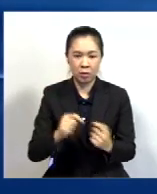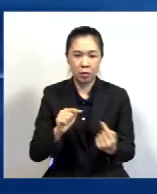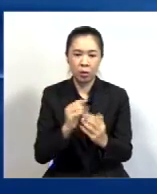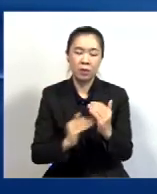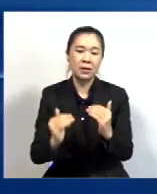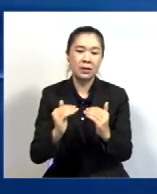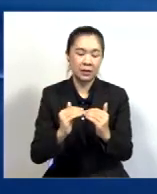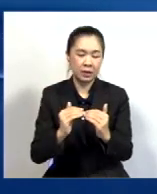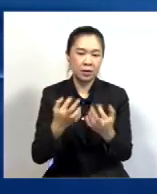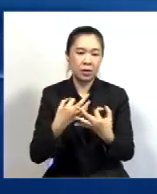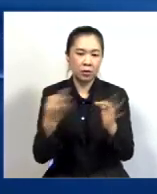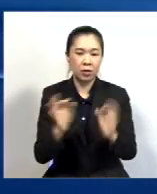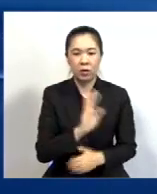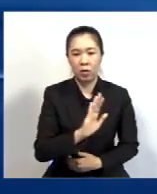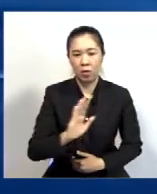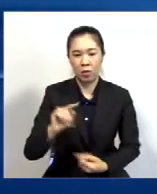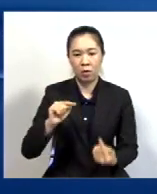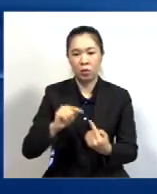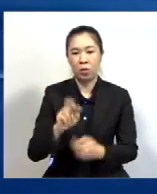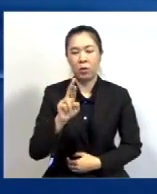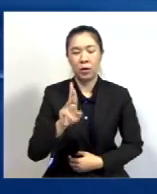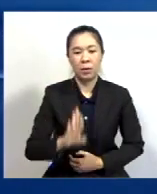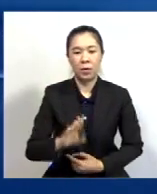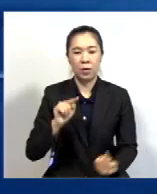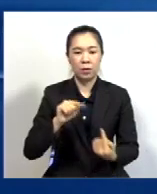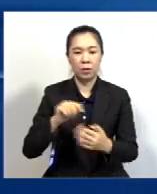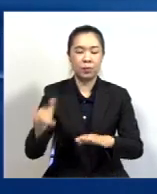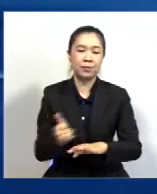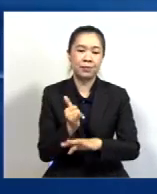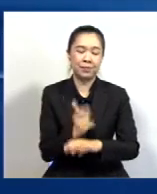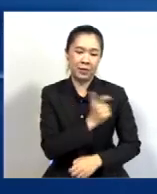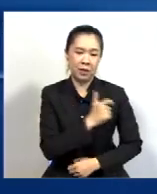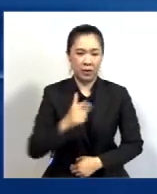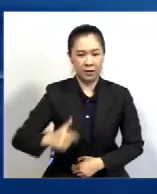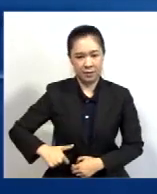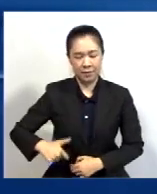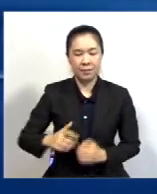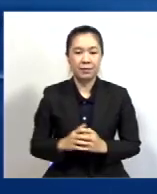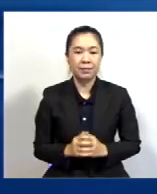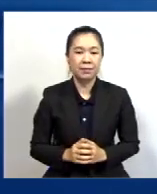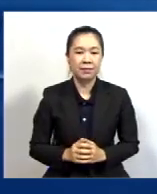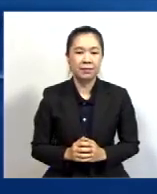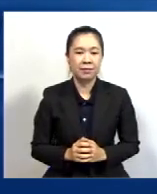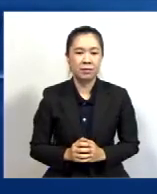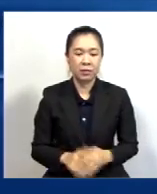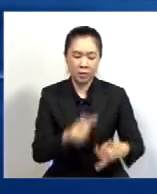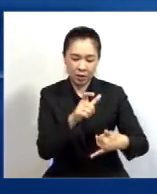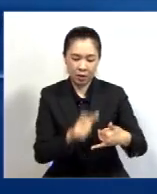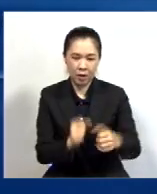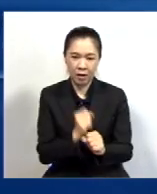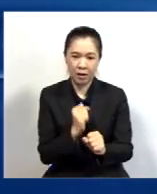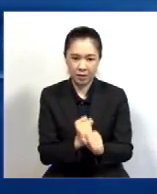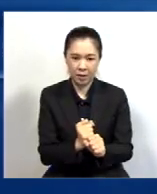เสรีภาพเพื่อล้มล้างการปกครองระบอบประชาธิปไตยอันมีพระกษัตริย์ทรงเป็นประมุขโดยการกระทำนั้นจะต้องกำลังด